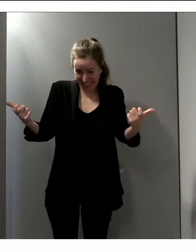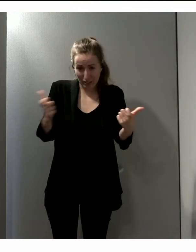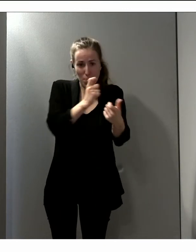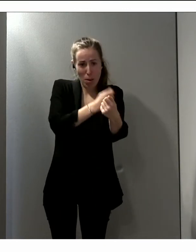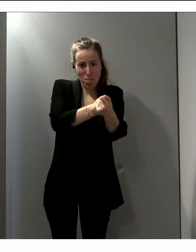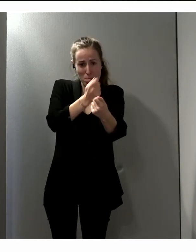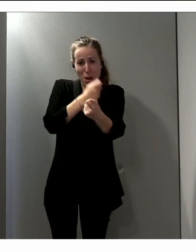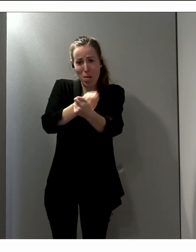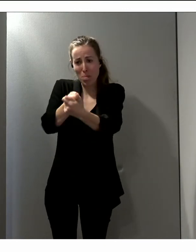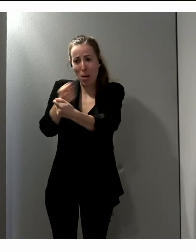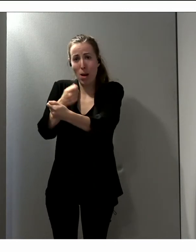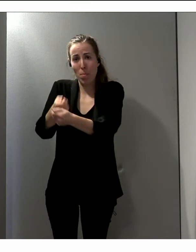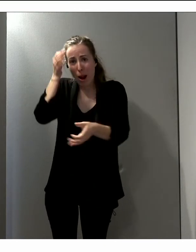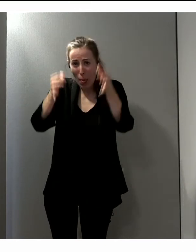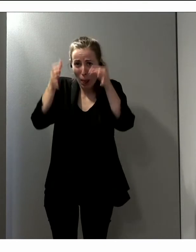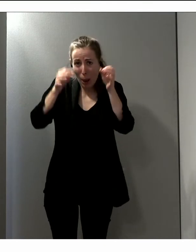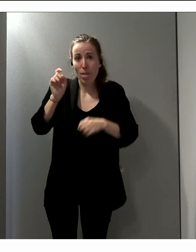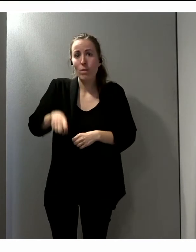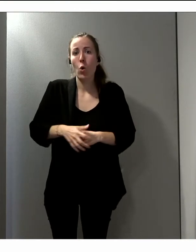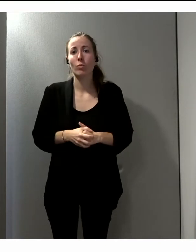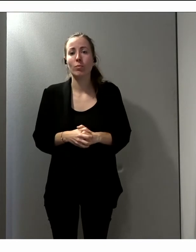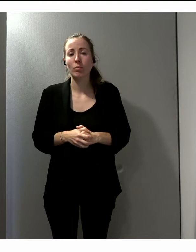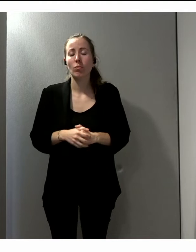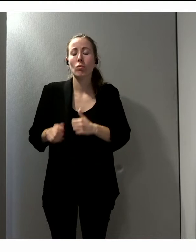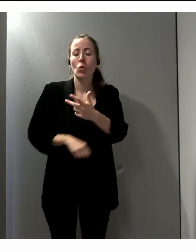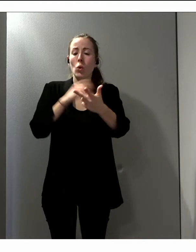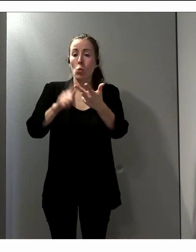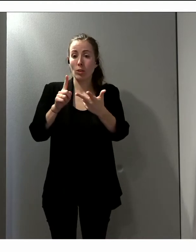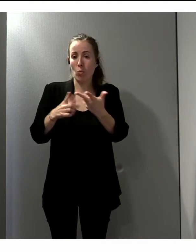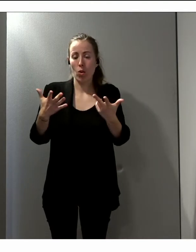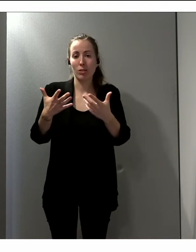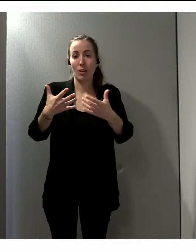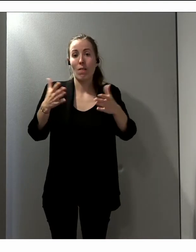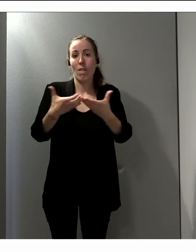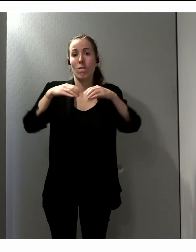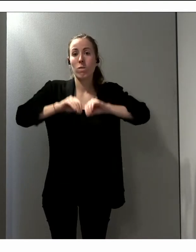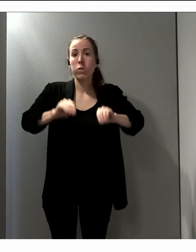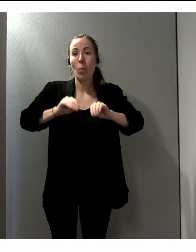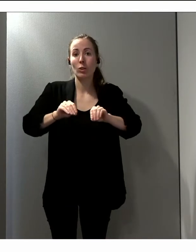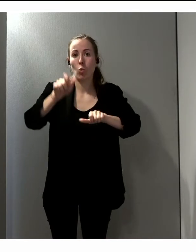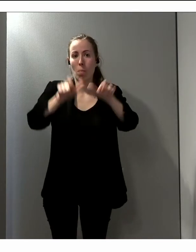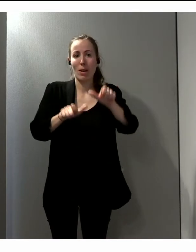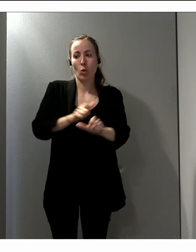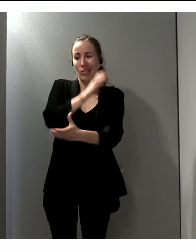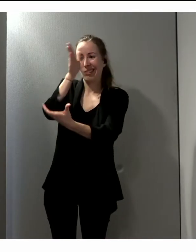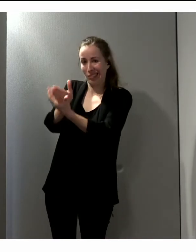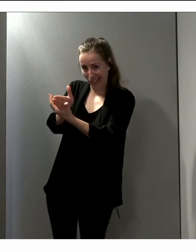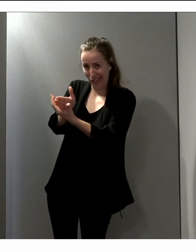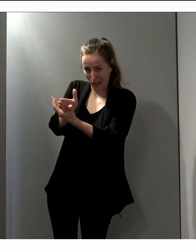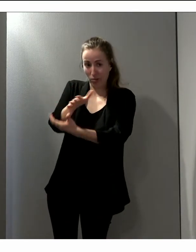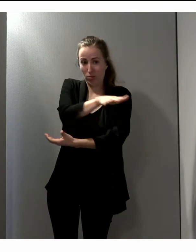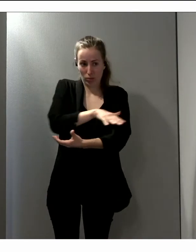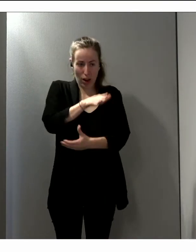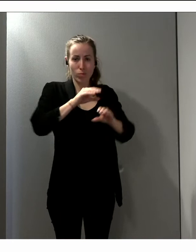le troisième point qui me semble très très important, c'est celui de la formation des acteurs. À la fois des acteurs qui vont